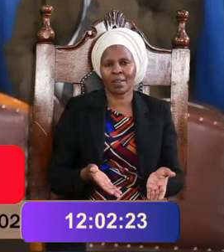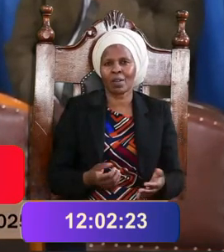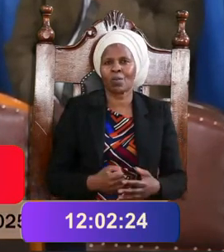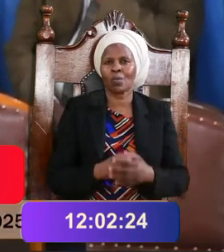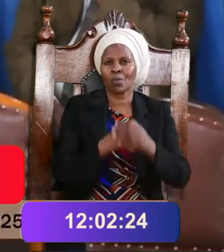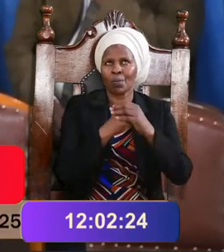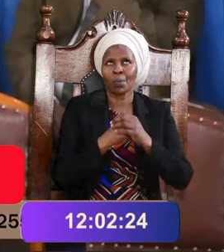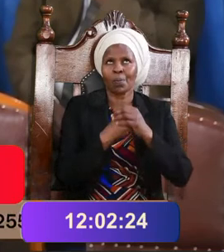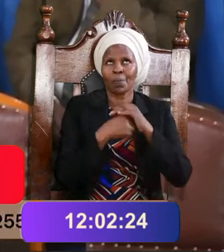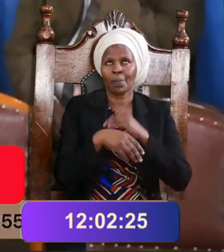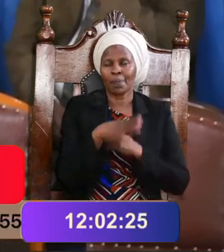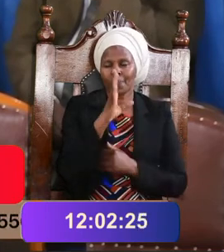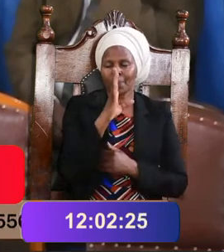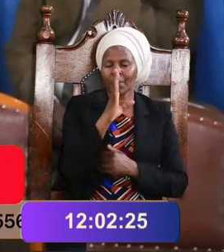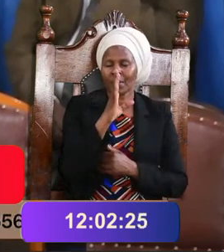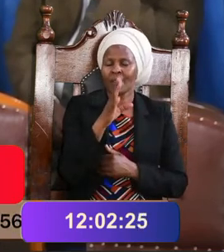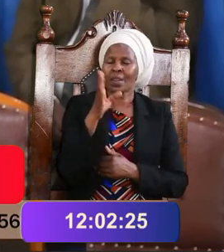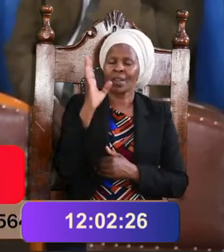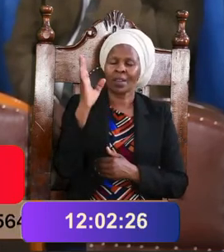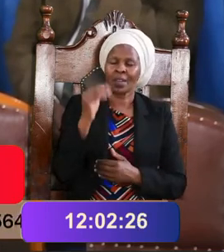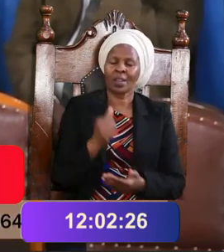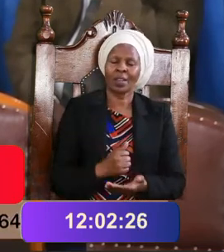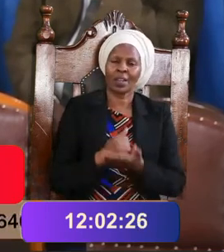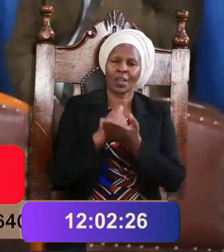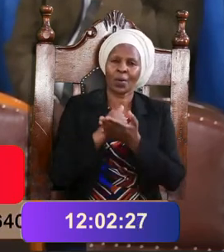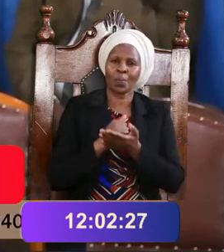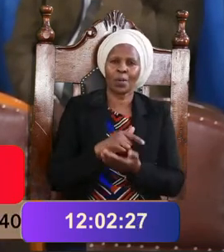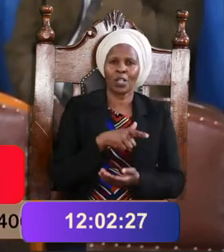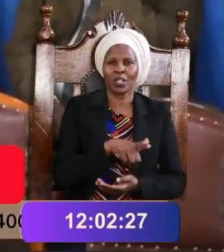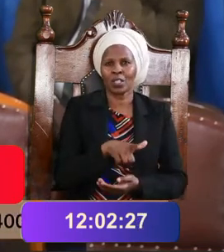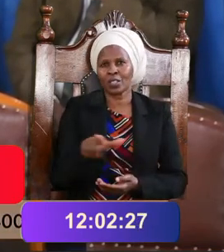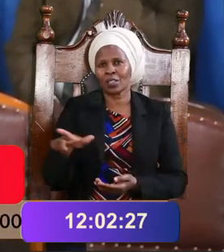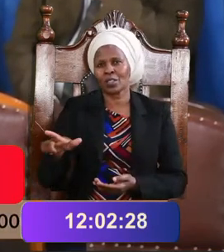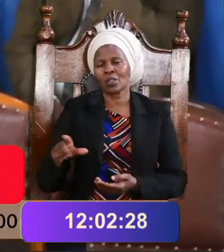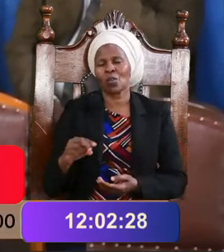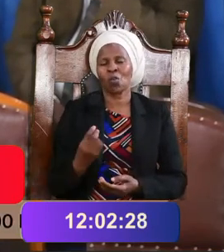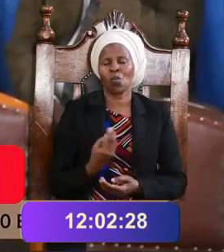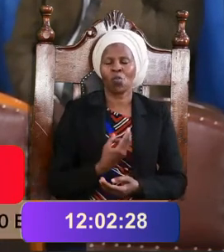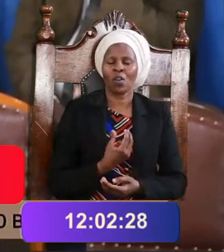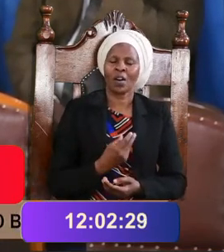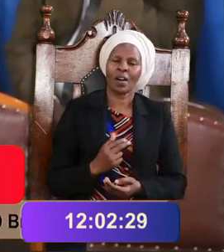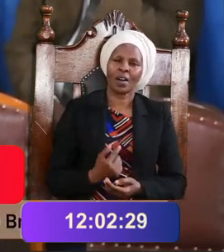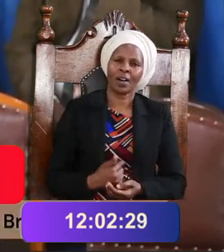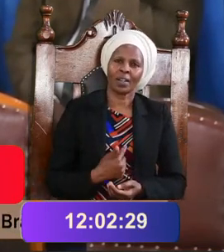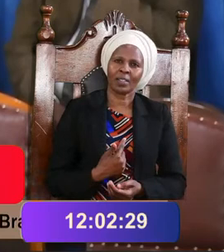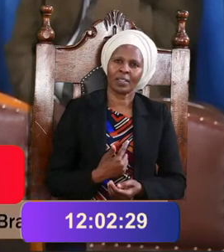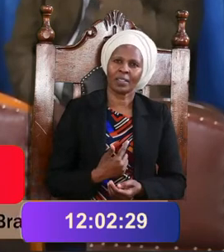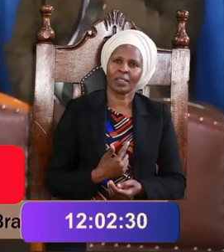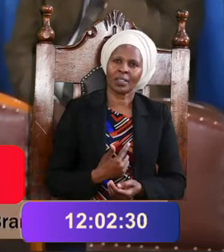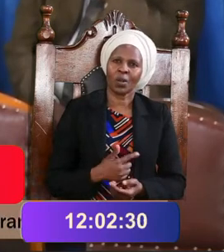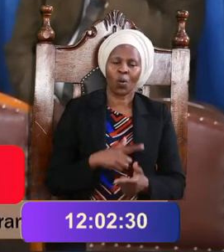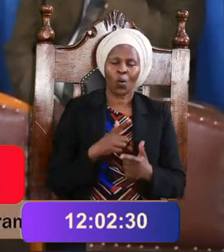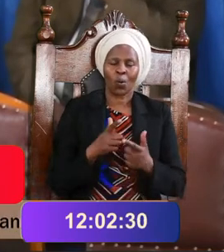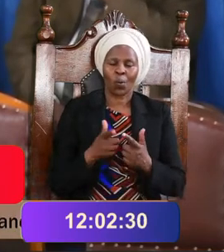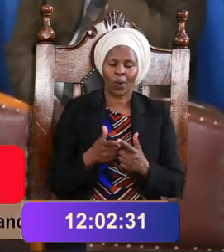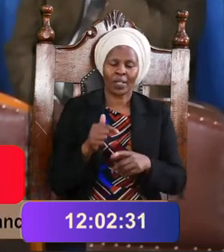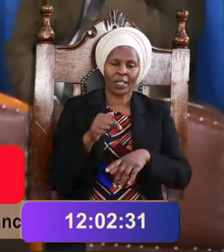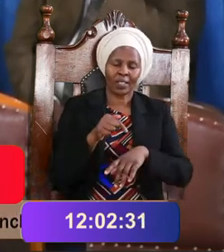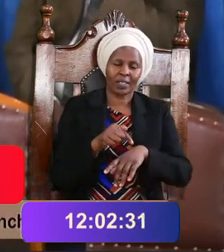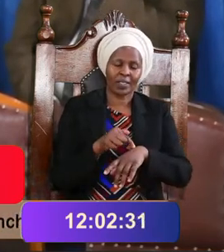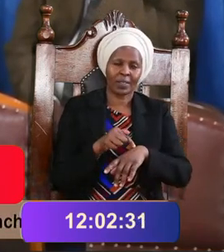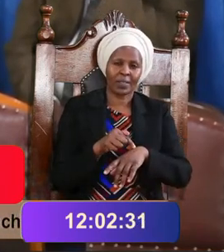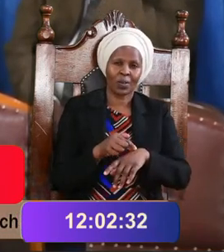tukikuabudu, uweze kutusaidia kila mmoja, ili wakati mambo